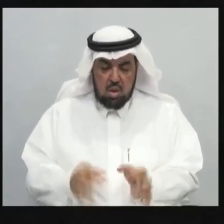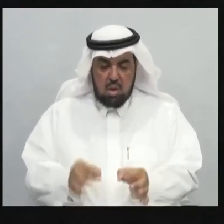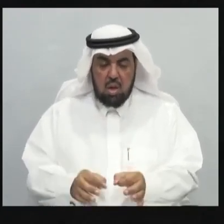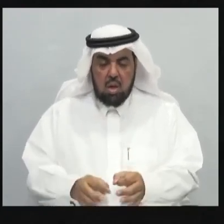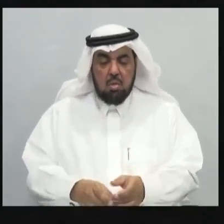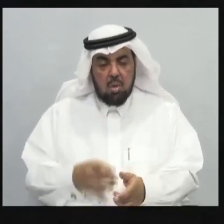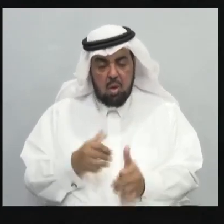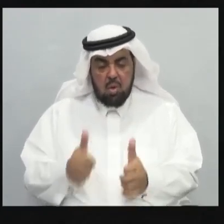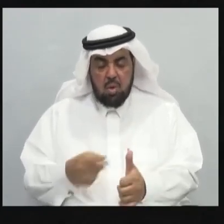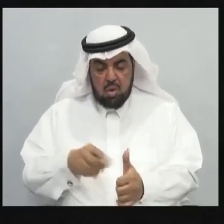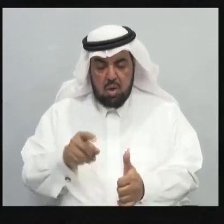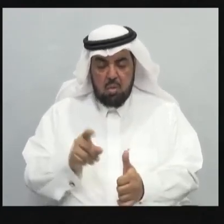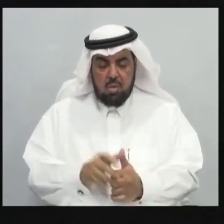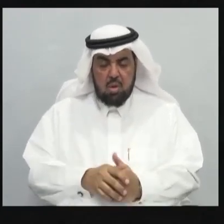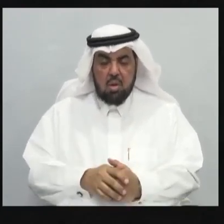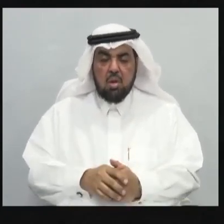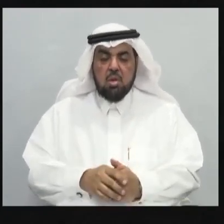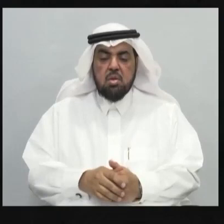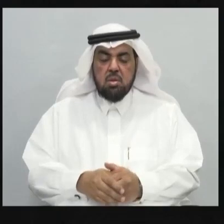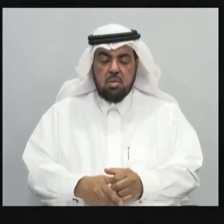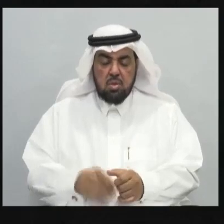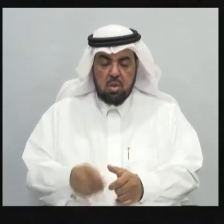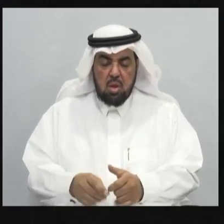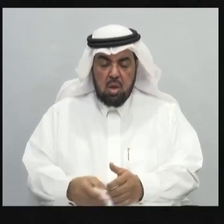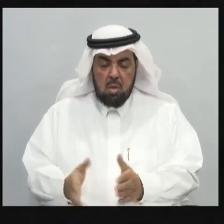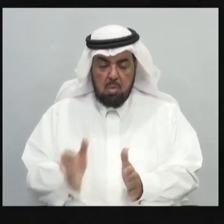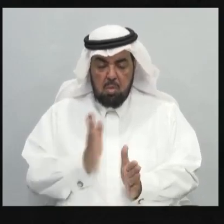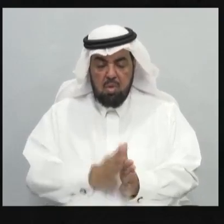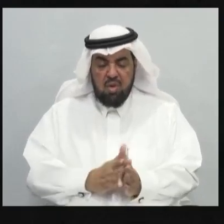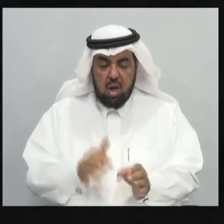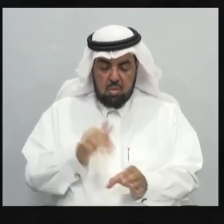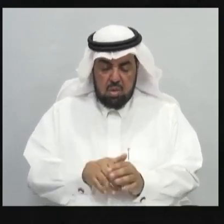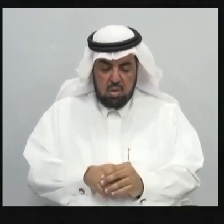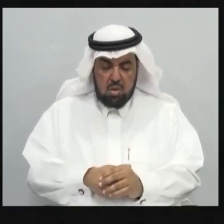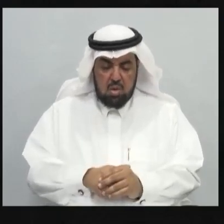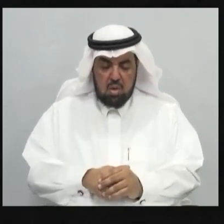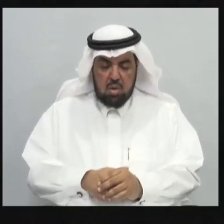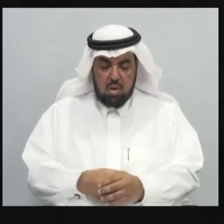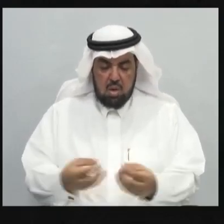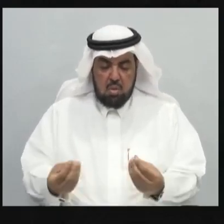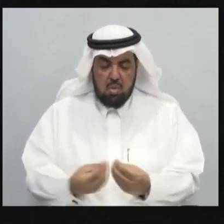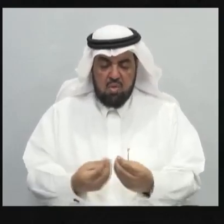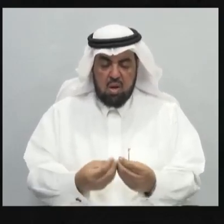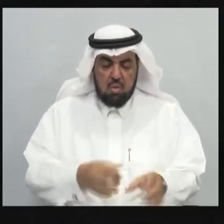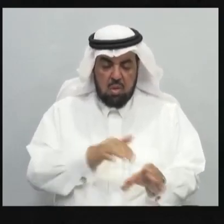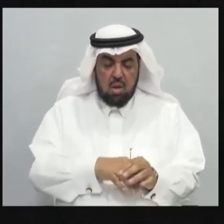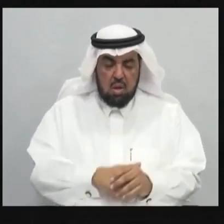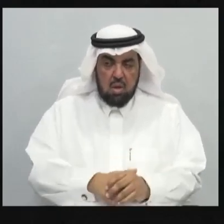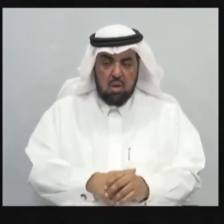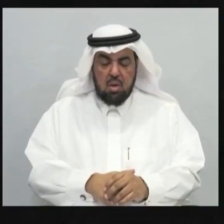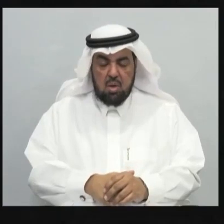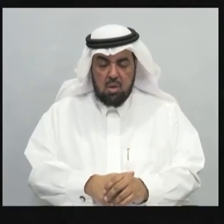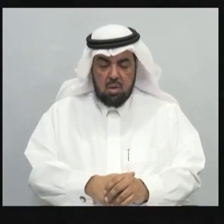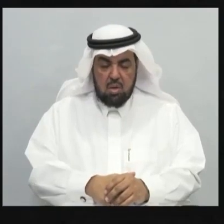سلامته سلامته من حيث ماذا من حيث وجود الم قات بداخله تاكد من ارفاق المرافقات بطريقه